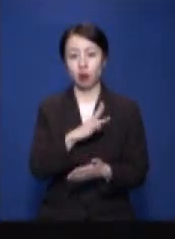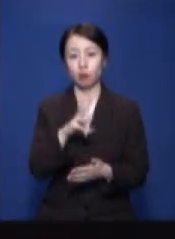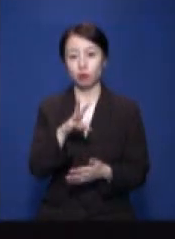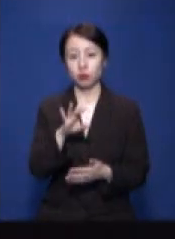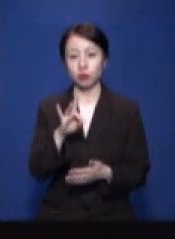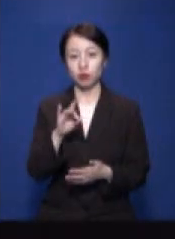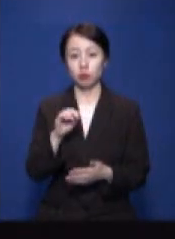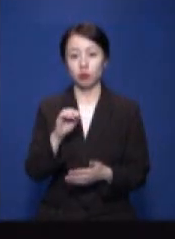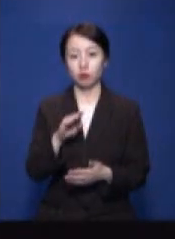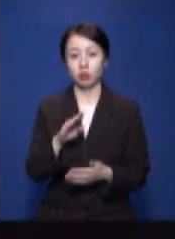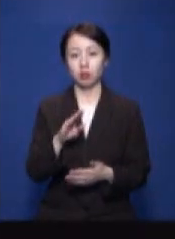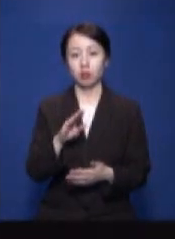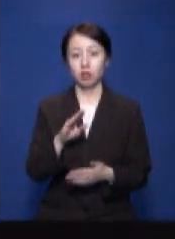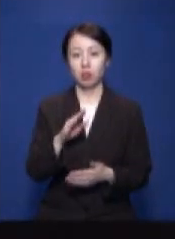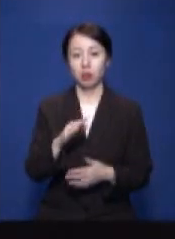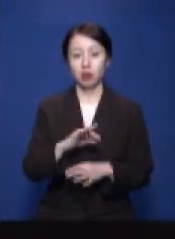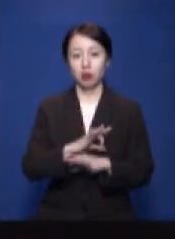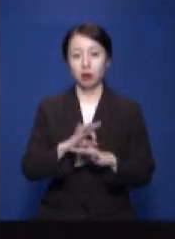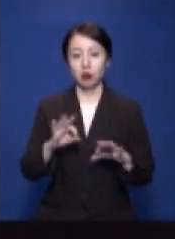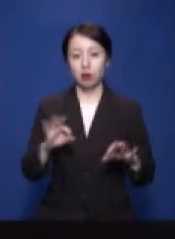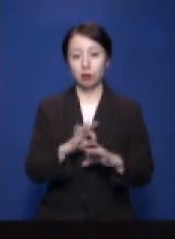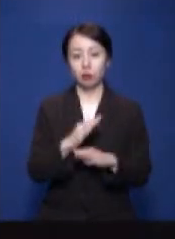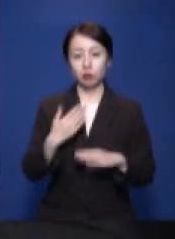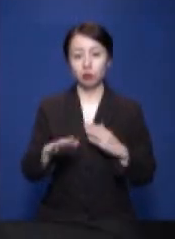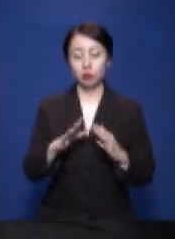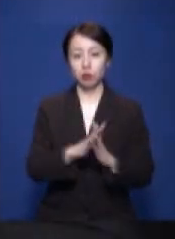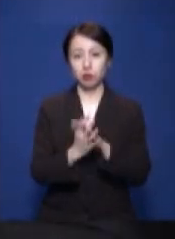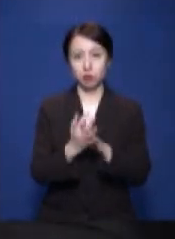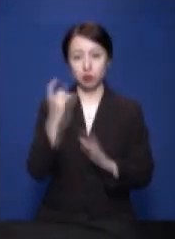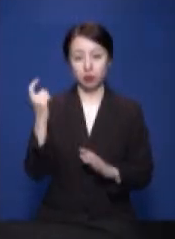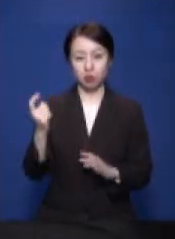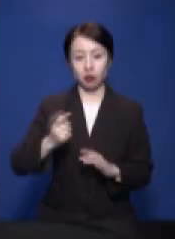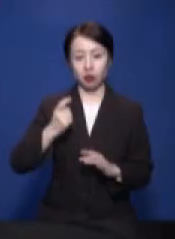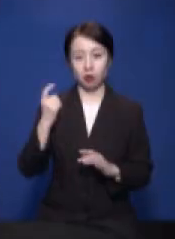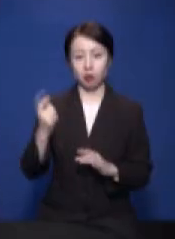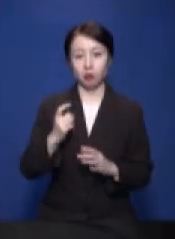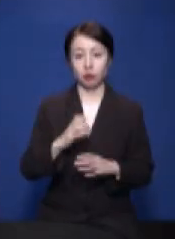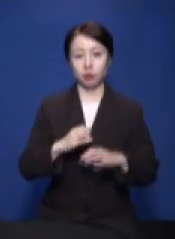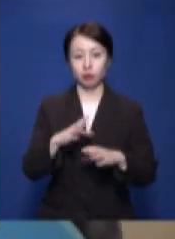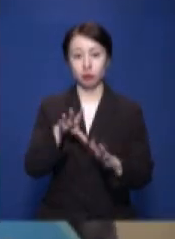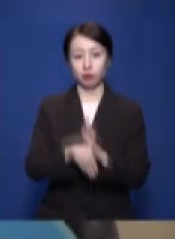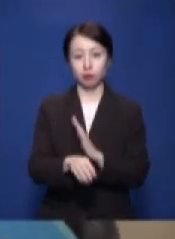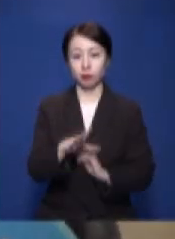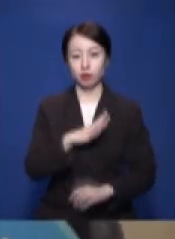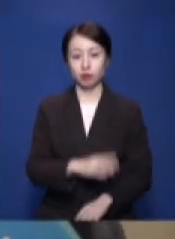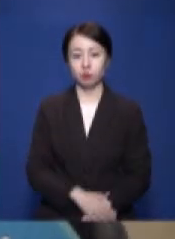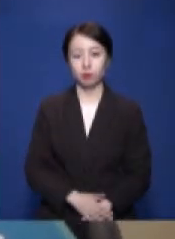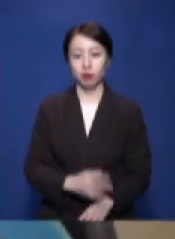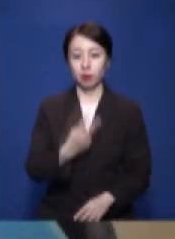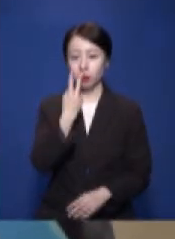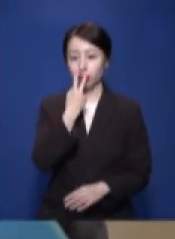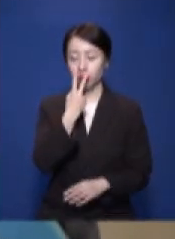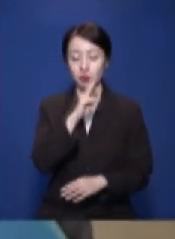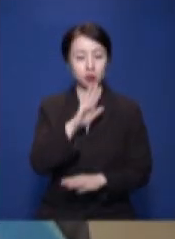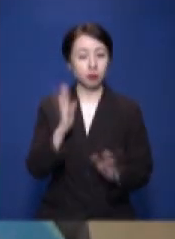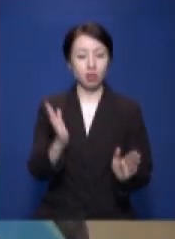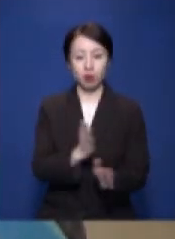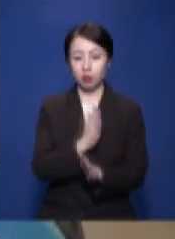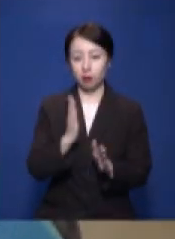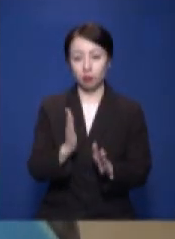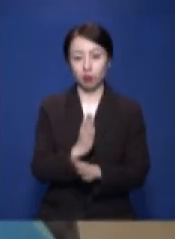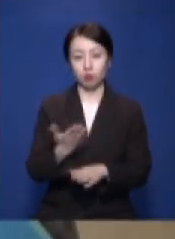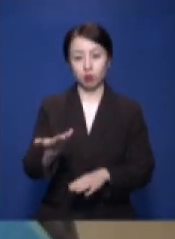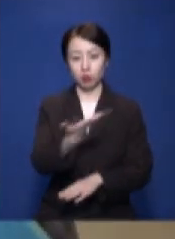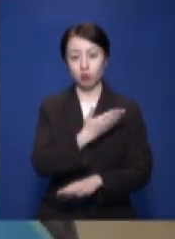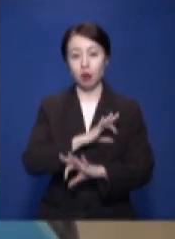Мүсірепов ауданында да егін науқаны ойдағыдай аяқталып, шаруашылықтар қамбаларын астыққа толтырды. Ауа райының қолайсыздығына қарамастан біз